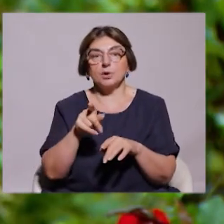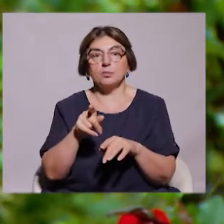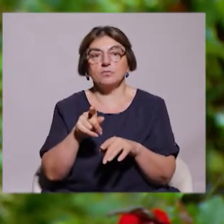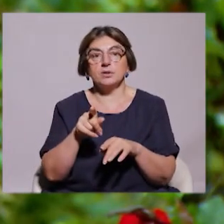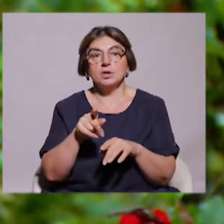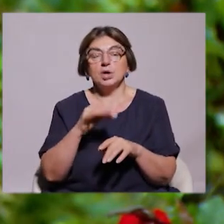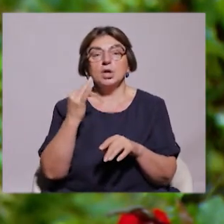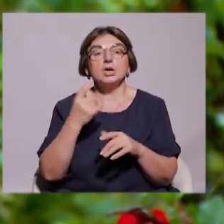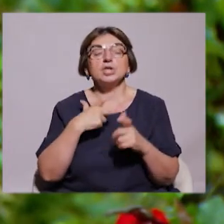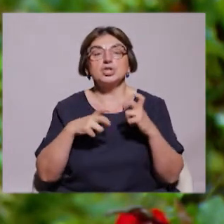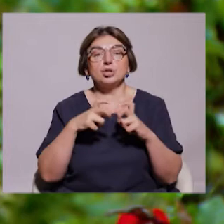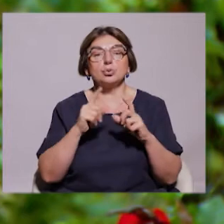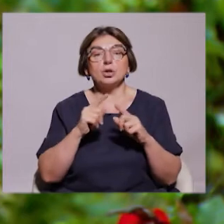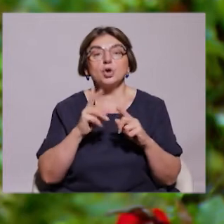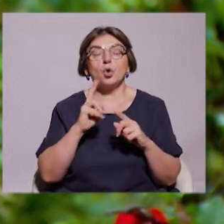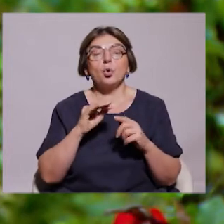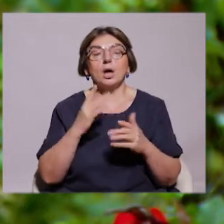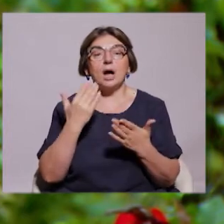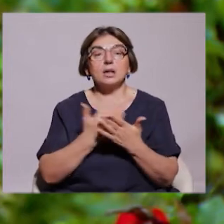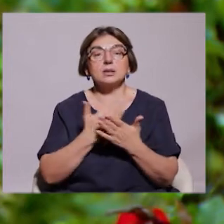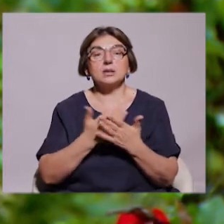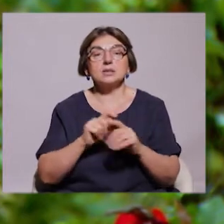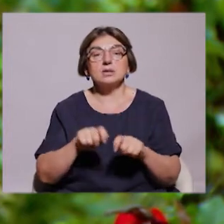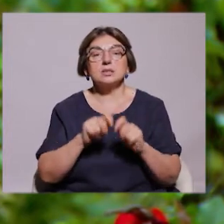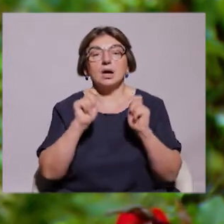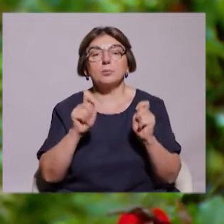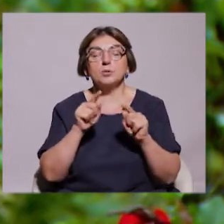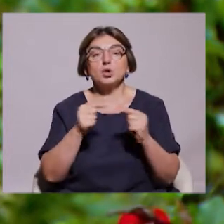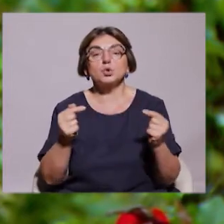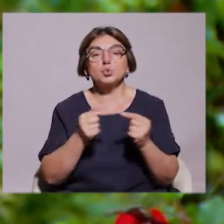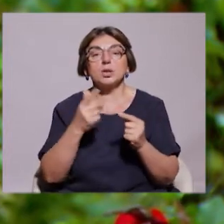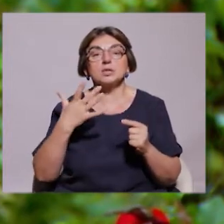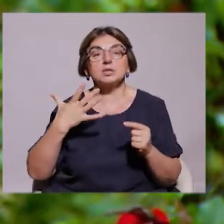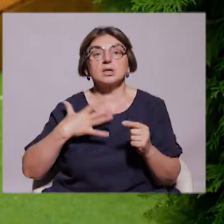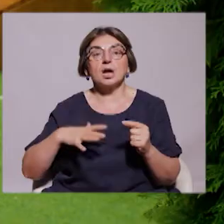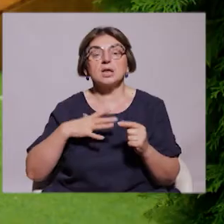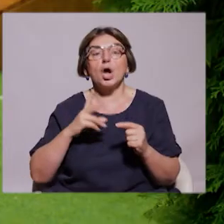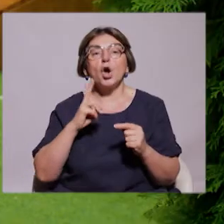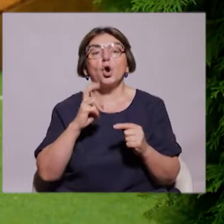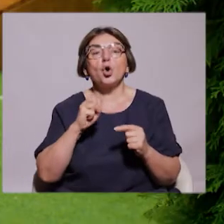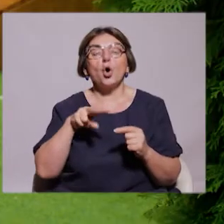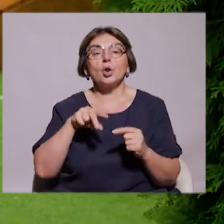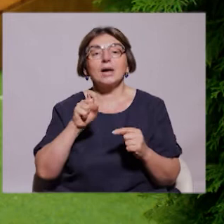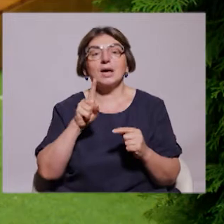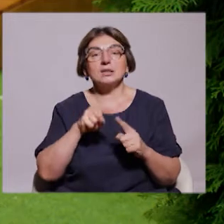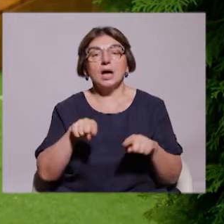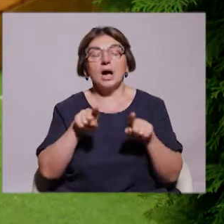ის ქართული სახელმწიფო, როგორიც არის კოლხეთი, იგივე ეგრისი, თანამედროვე გაგებით დასავლეთ საქართველო და სწორედ